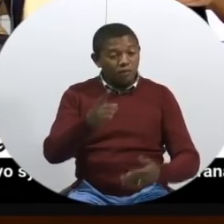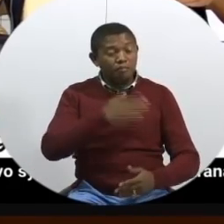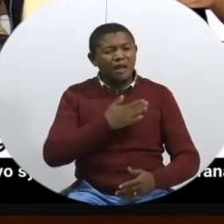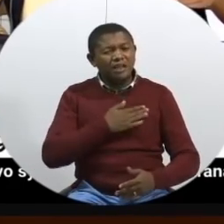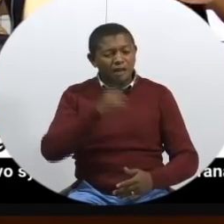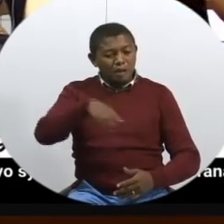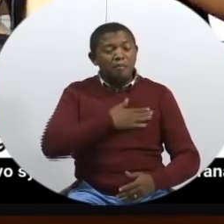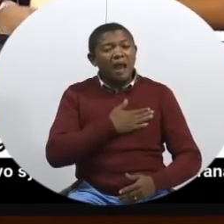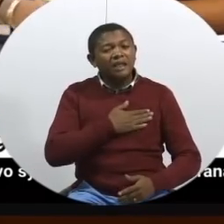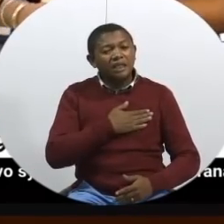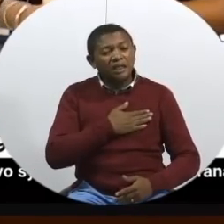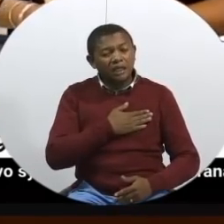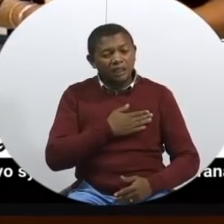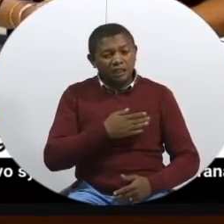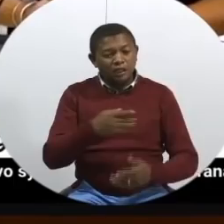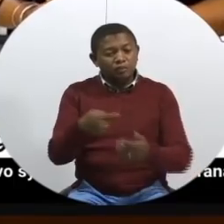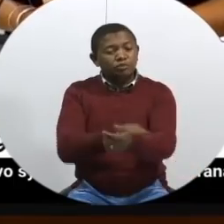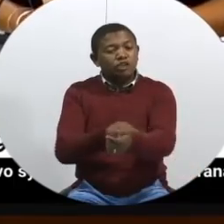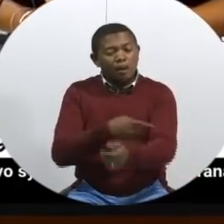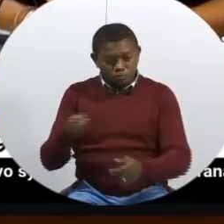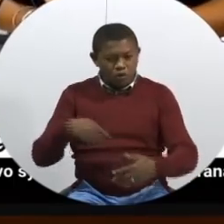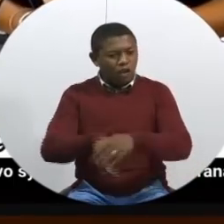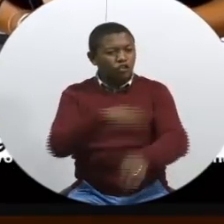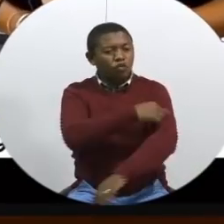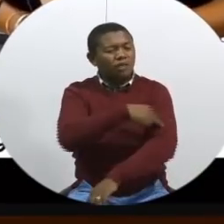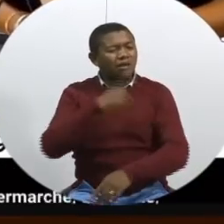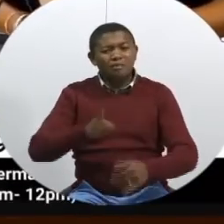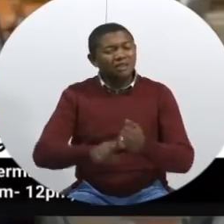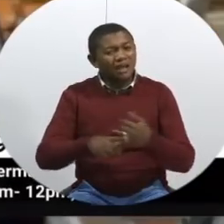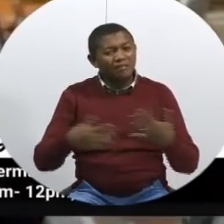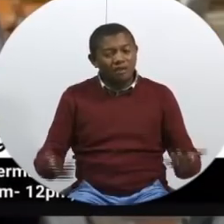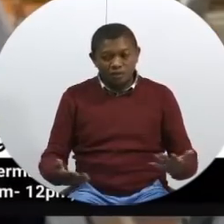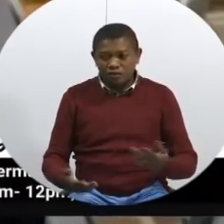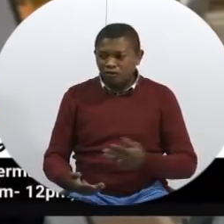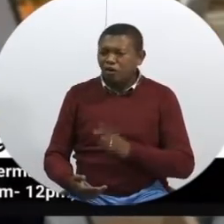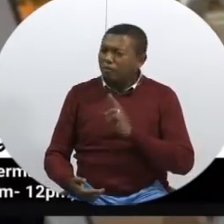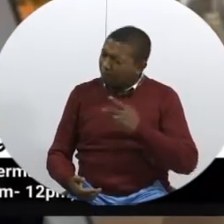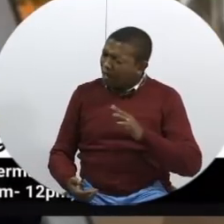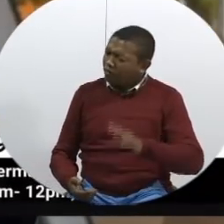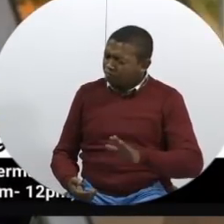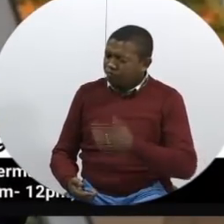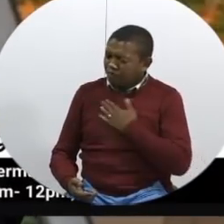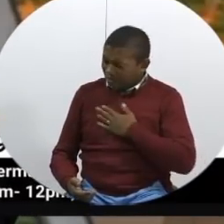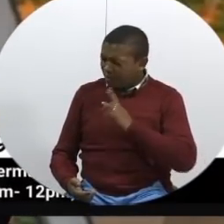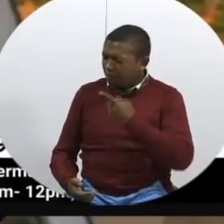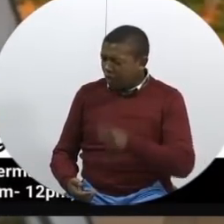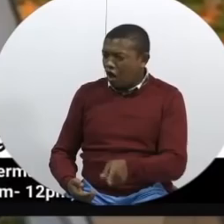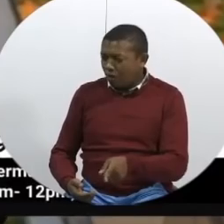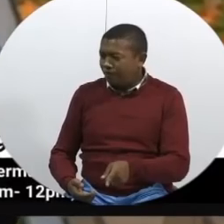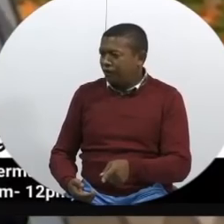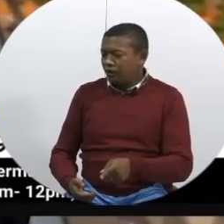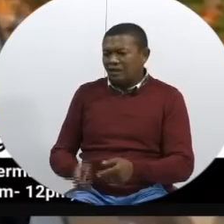mpianatra mpianatra ompitsabo eny anivon'ny hôpitaly misy tokoa izy io androany any a dia nanome